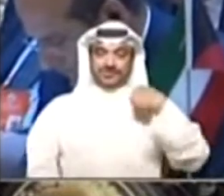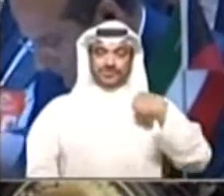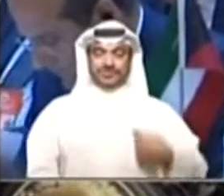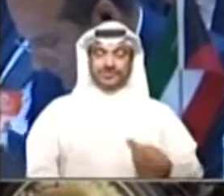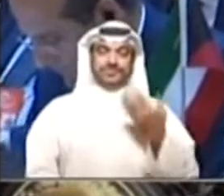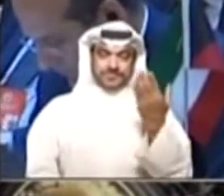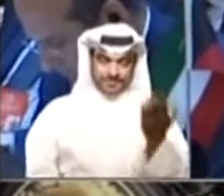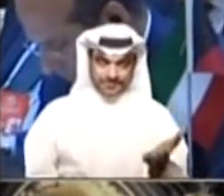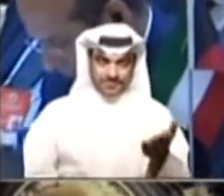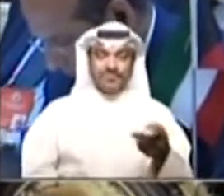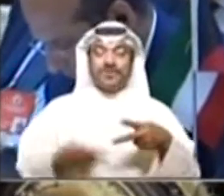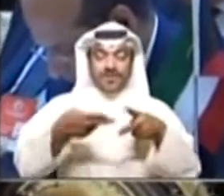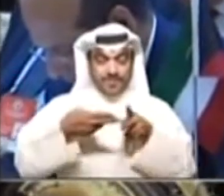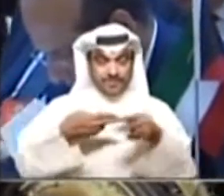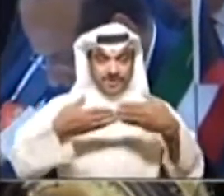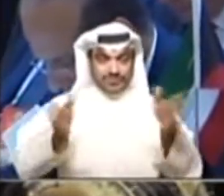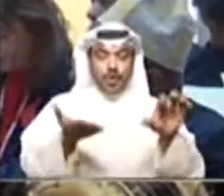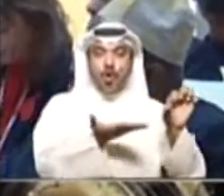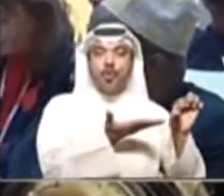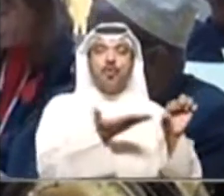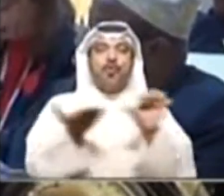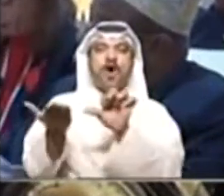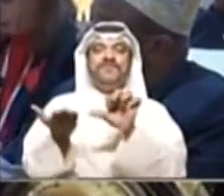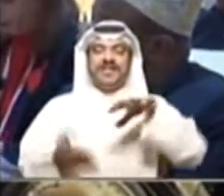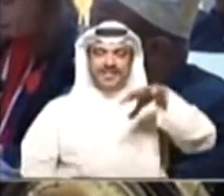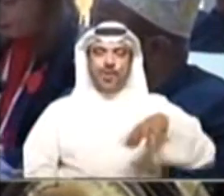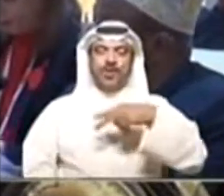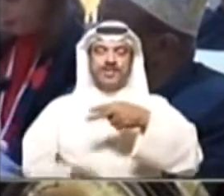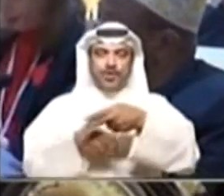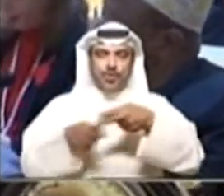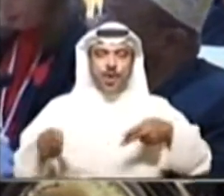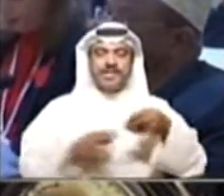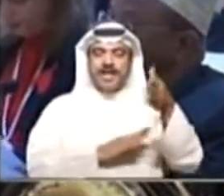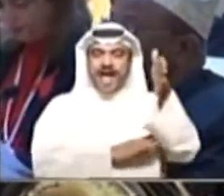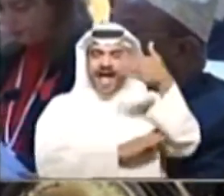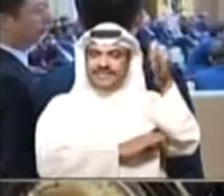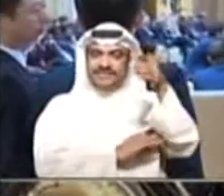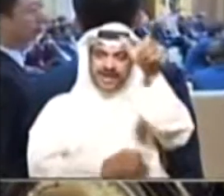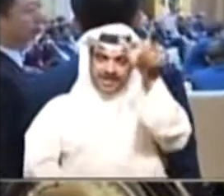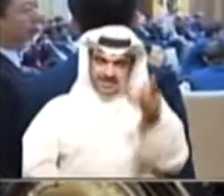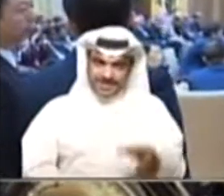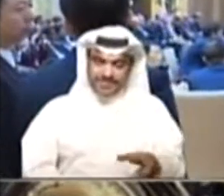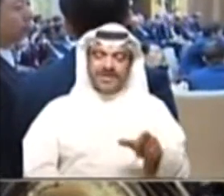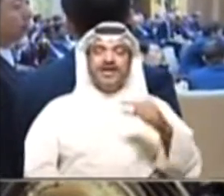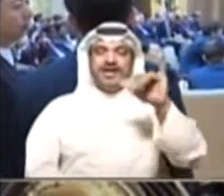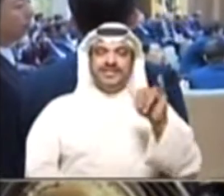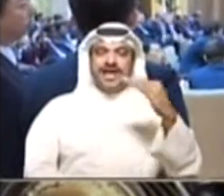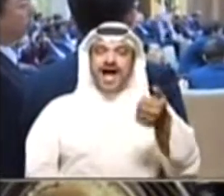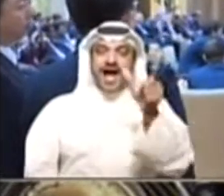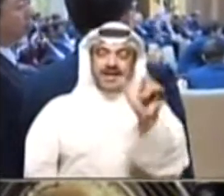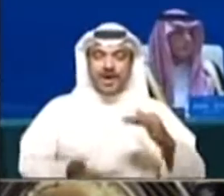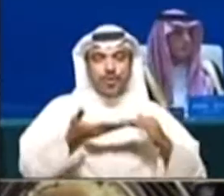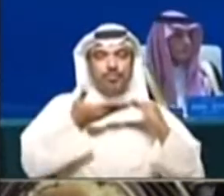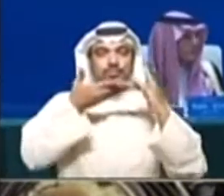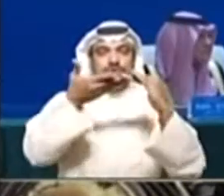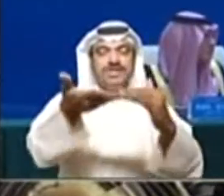يي. وضم وفد دولة الكويت كل من السفير عزيز رحيم الديحاني مساعد